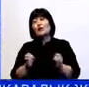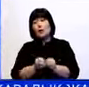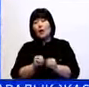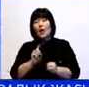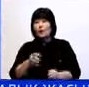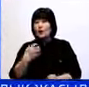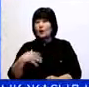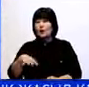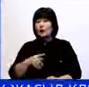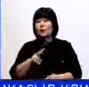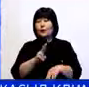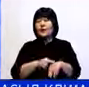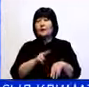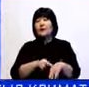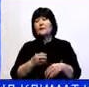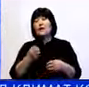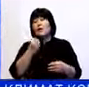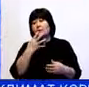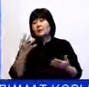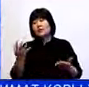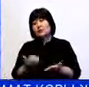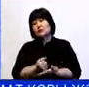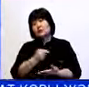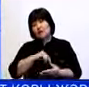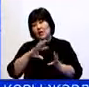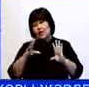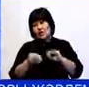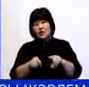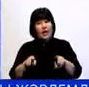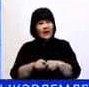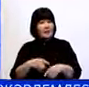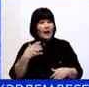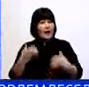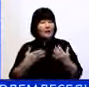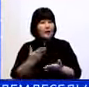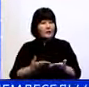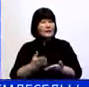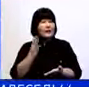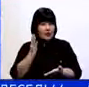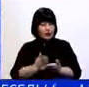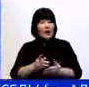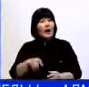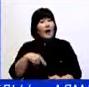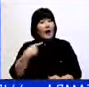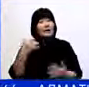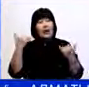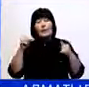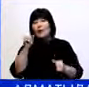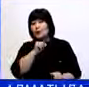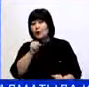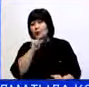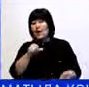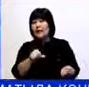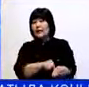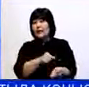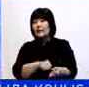сыр бойылық сақшылардың жемісті жұмысының нәтижесі. Әйтсе де алаңдайтын мәселе де жоқ емес. Айталық, мал ұрлығы, есірткі